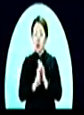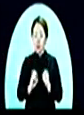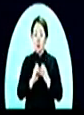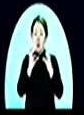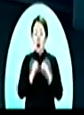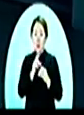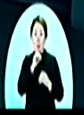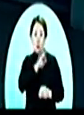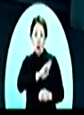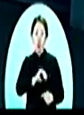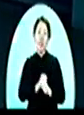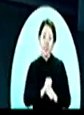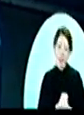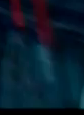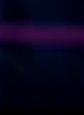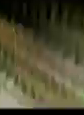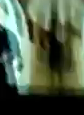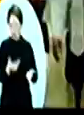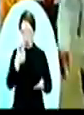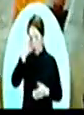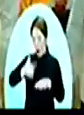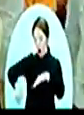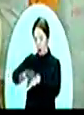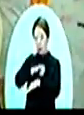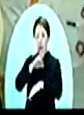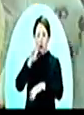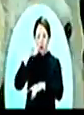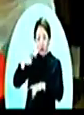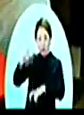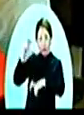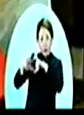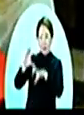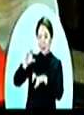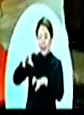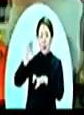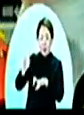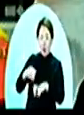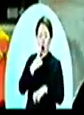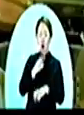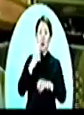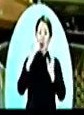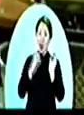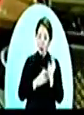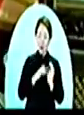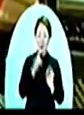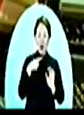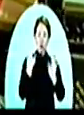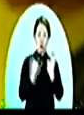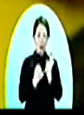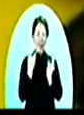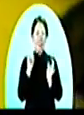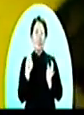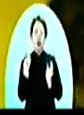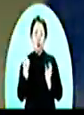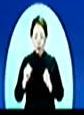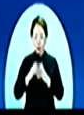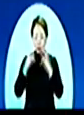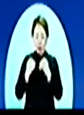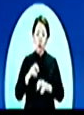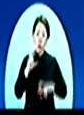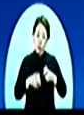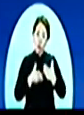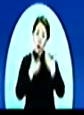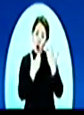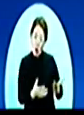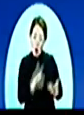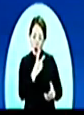боломжийг бүрдүүлэхээр зорж байна. Худалдаа нийтийн хоолны салбарт 230,000 хүн ажиллаж байна. Бөөний болон